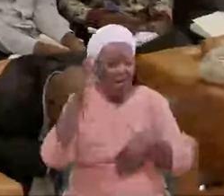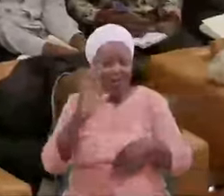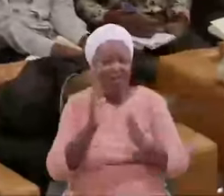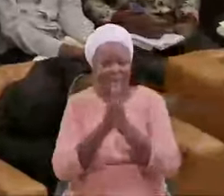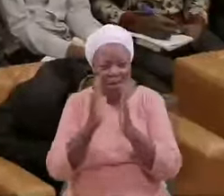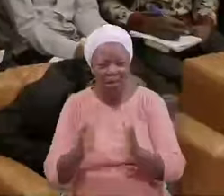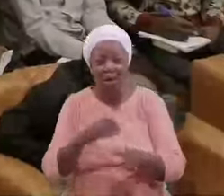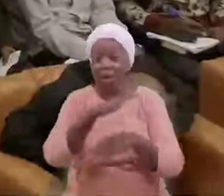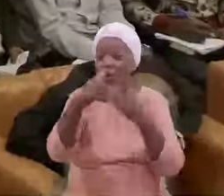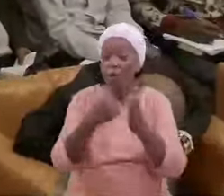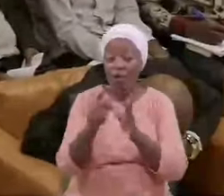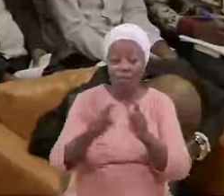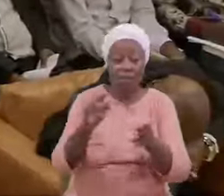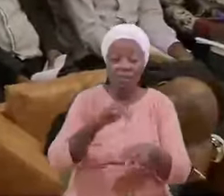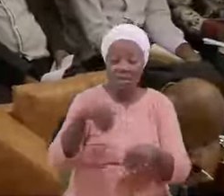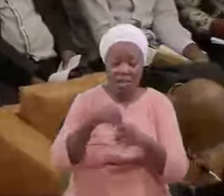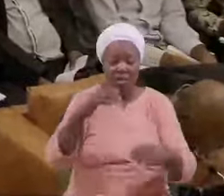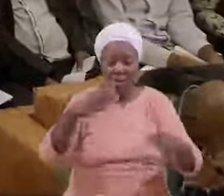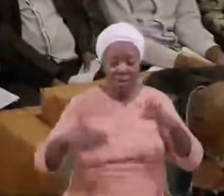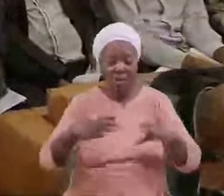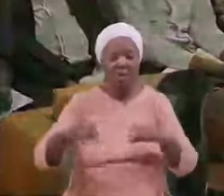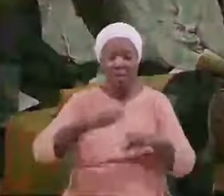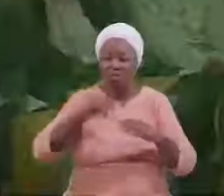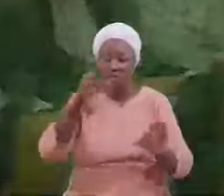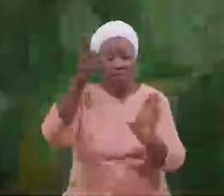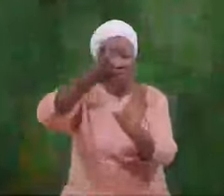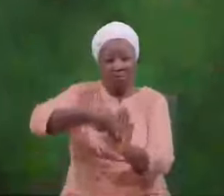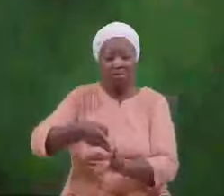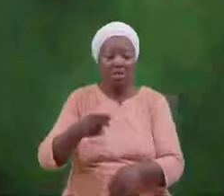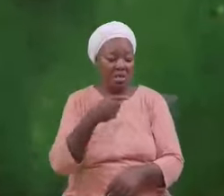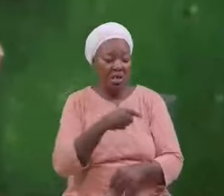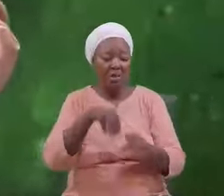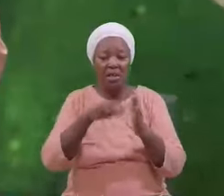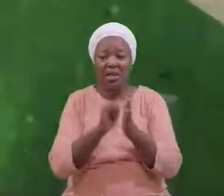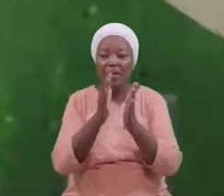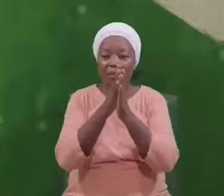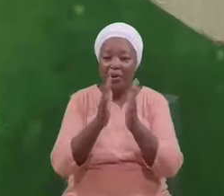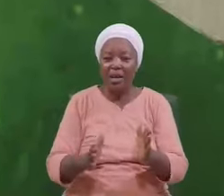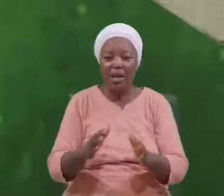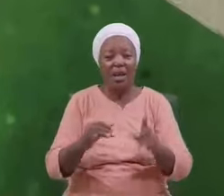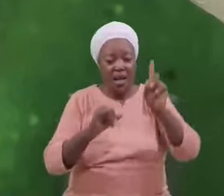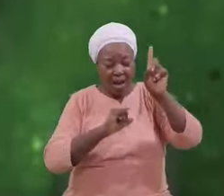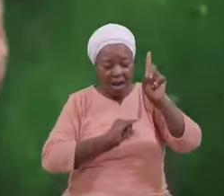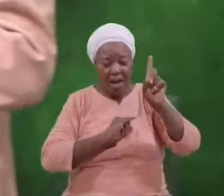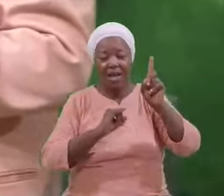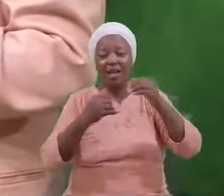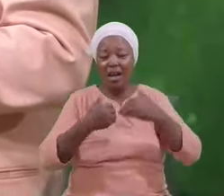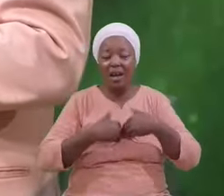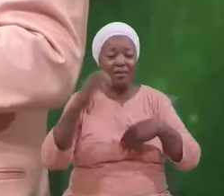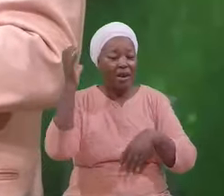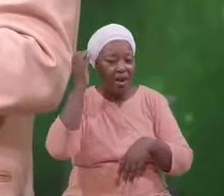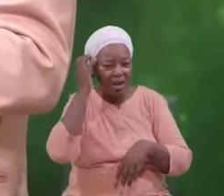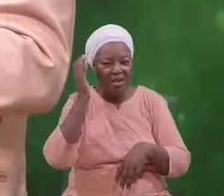Tous les gens dans sa cour ne l'ont pas aidé à prier. Mais j'ai entendu ta